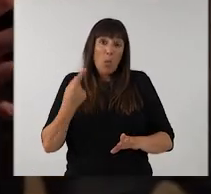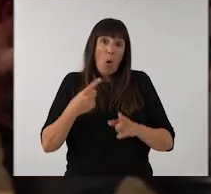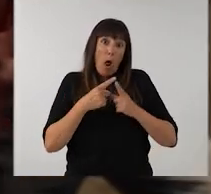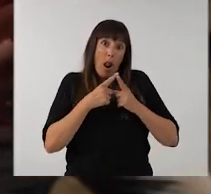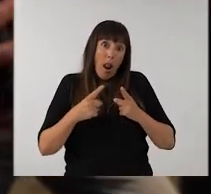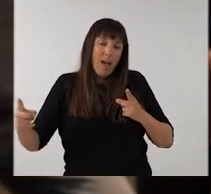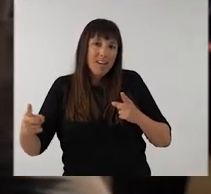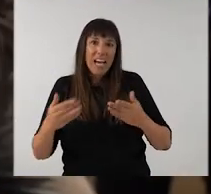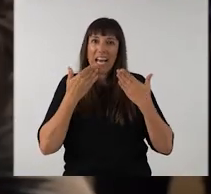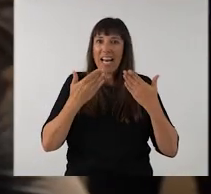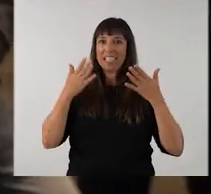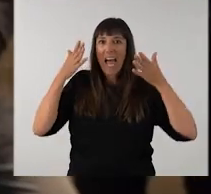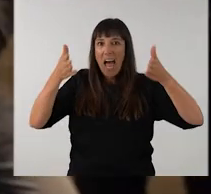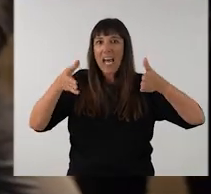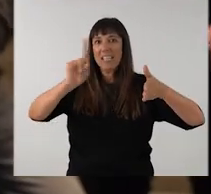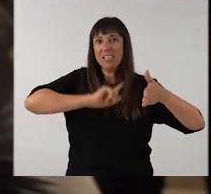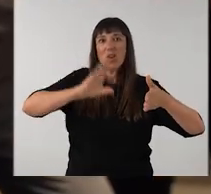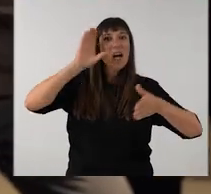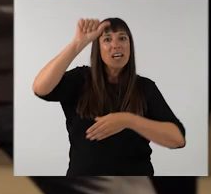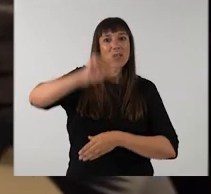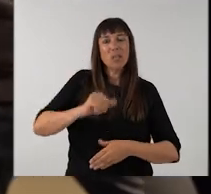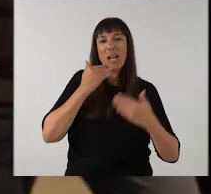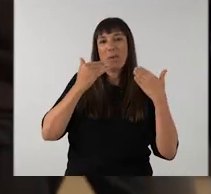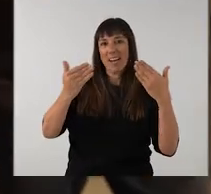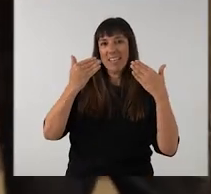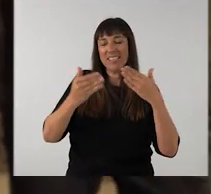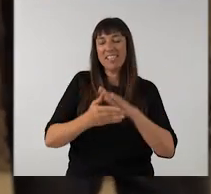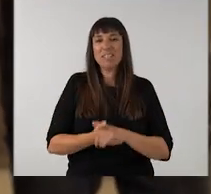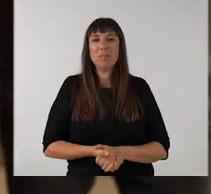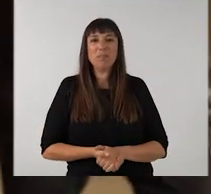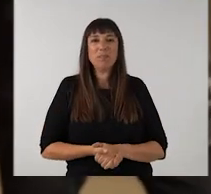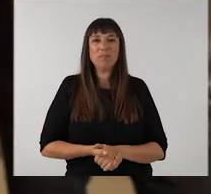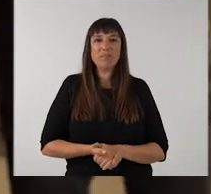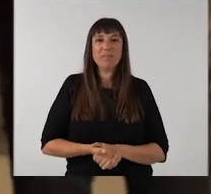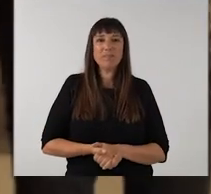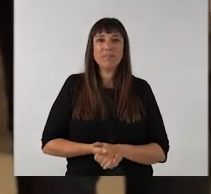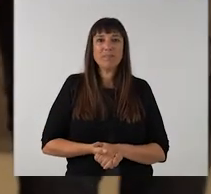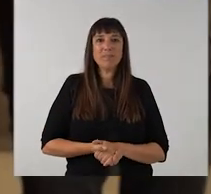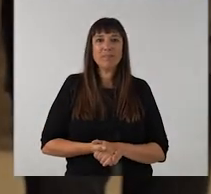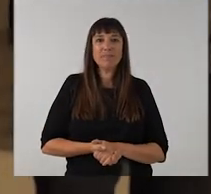una mica més del compte. Gràcies per l'atenció i per escoltar-me fins aquí. Gràcies.